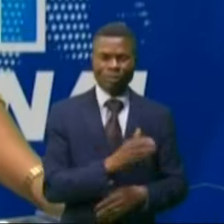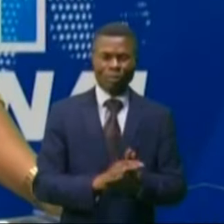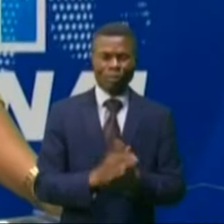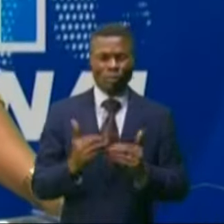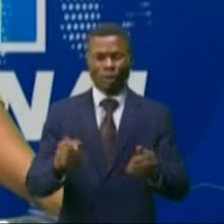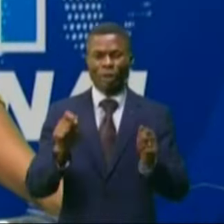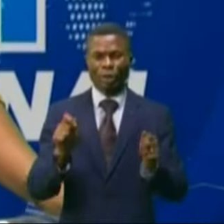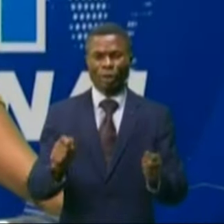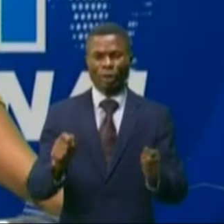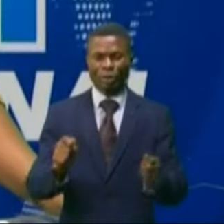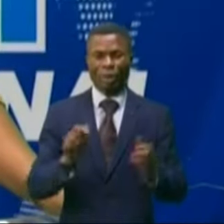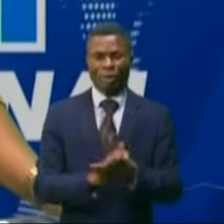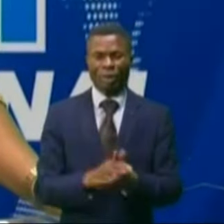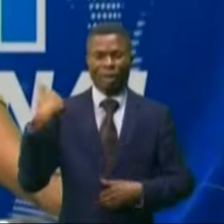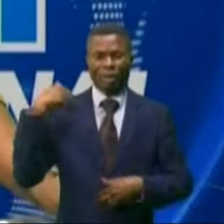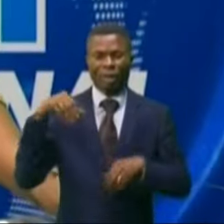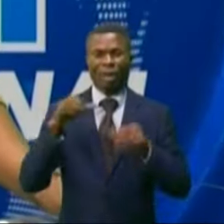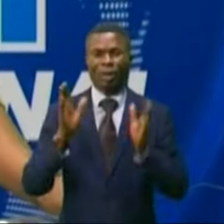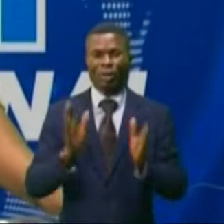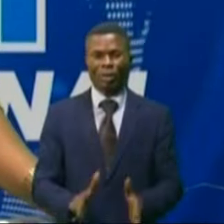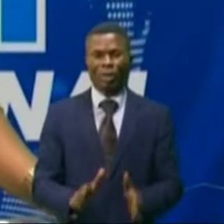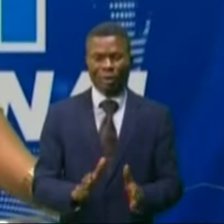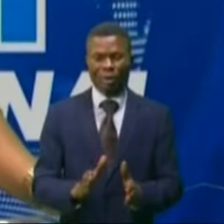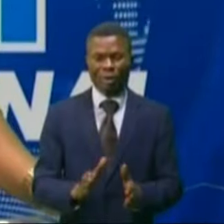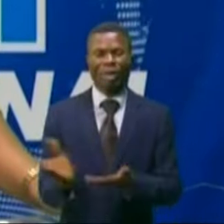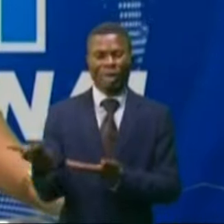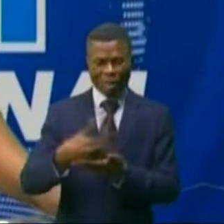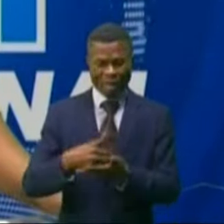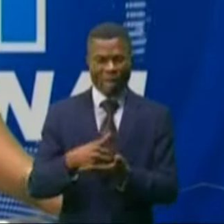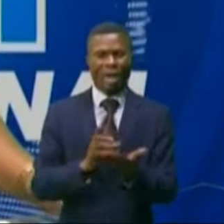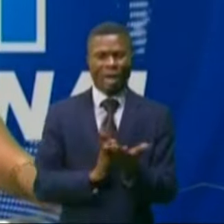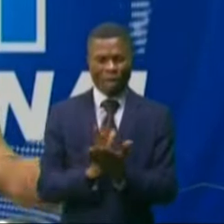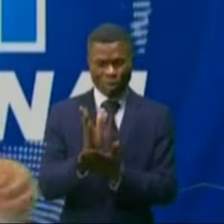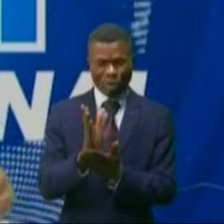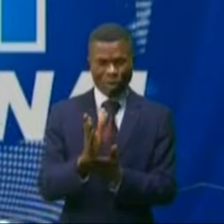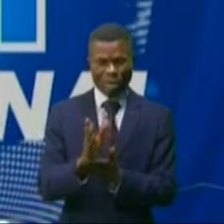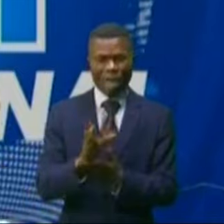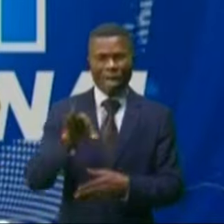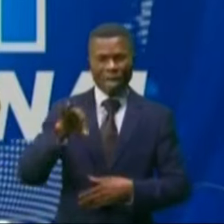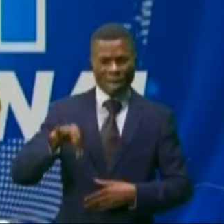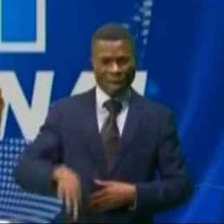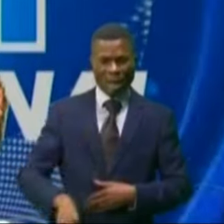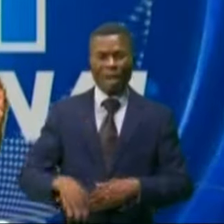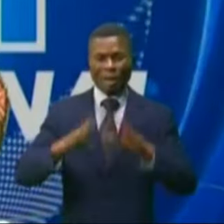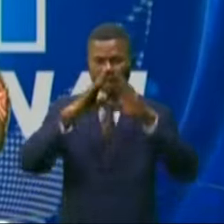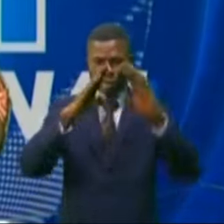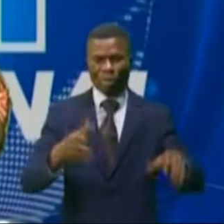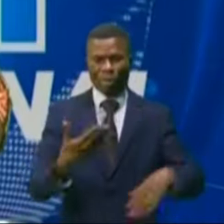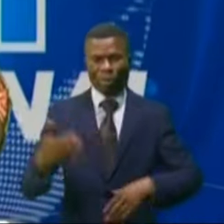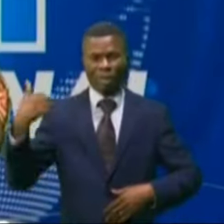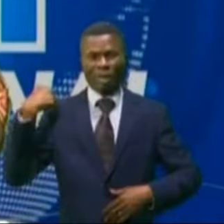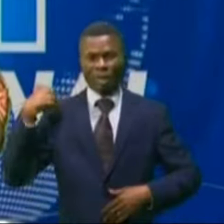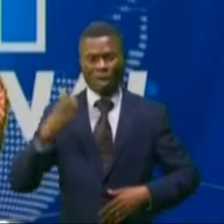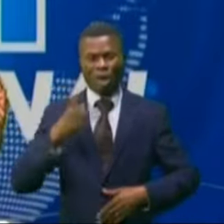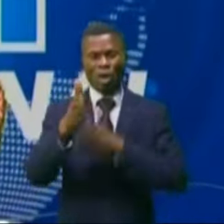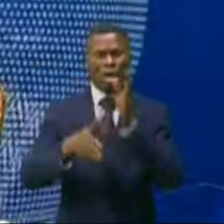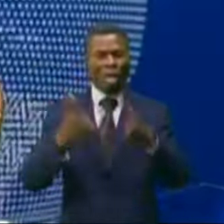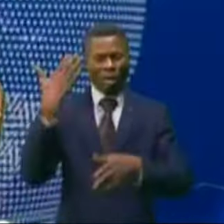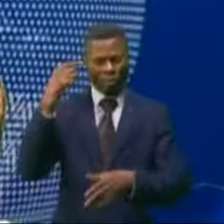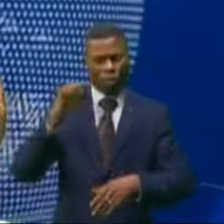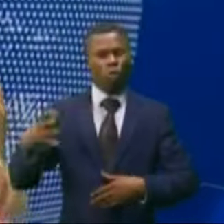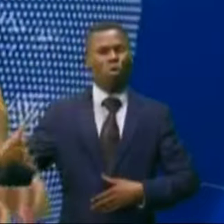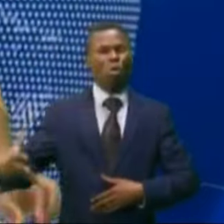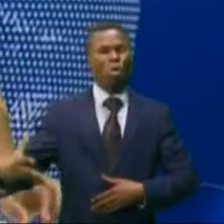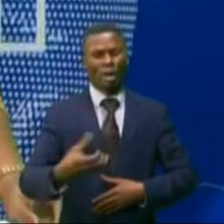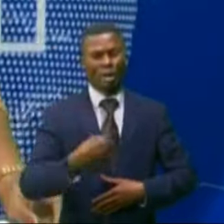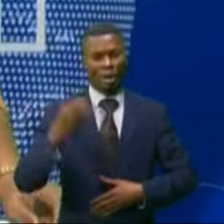Poursuivons ce journal. L'État congolais doit rentrer dans ce droit. Les biens immobiliers de l'État spolié seront récupérés.